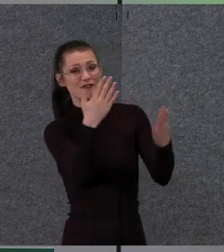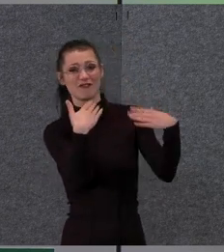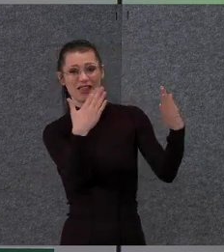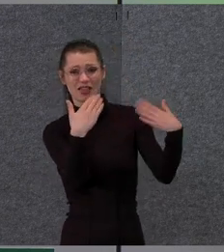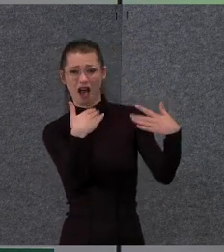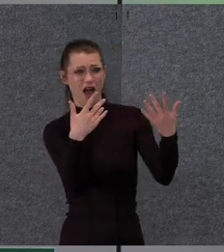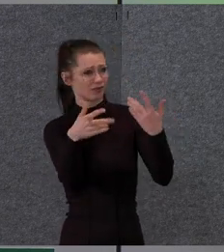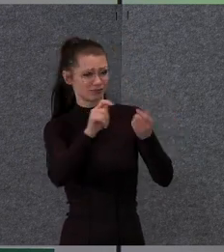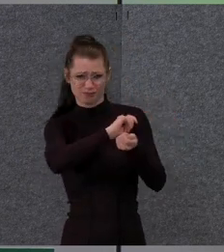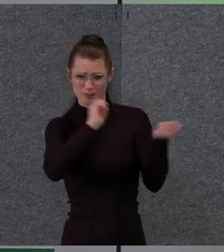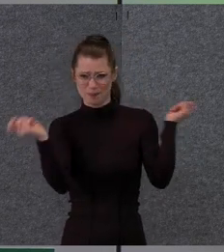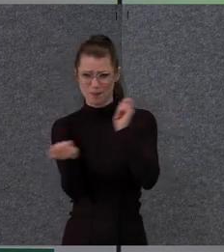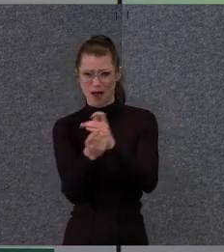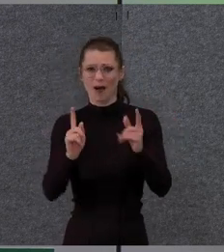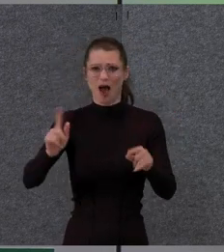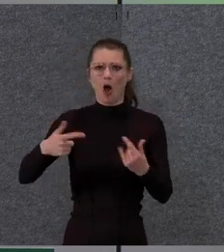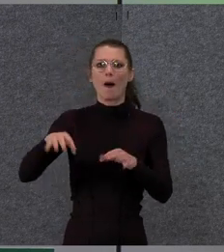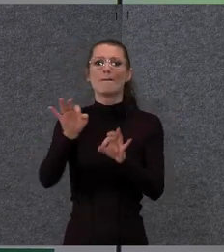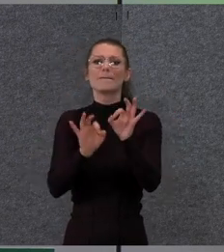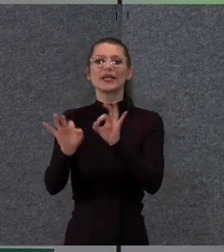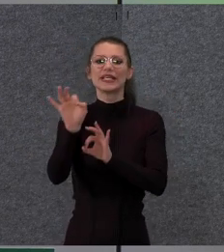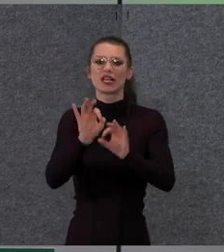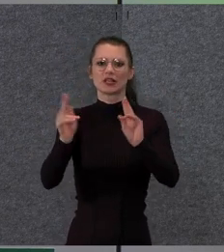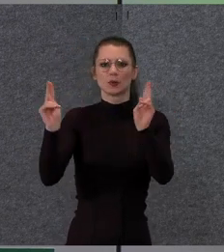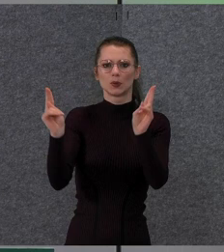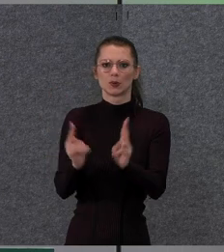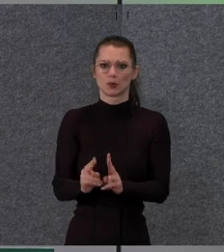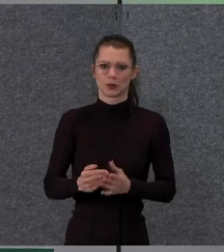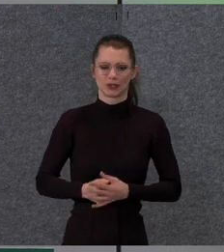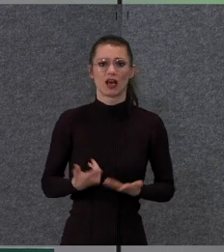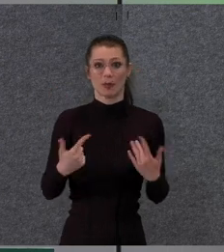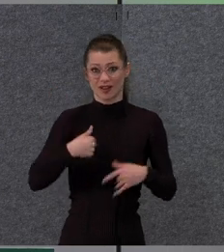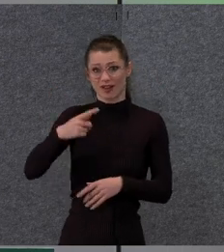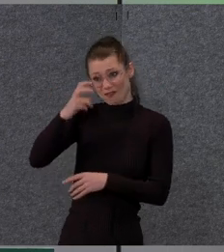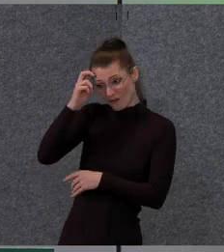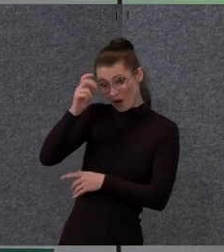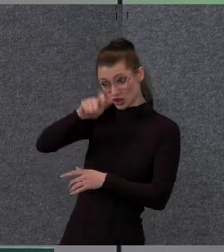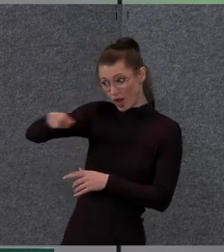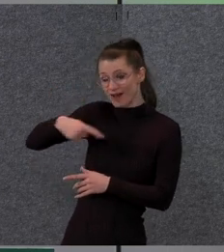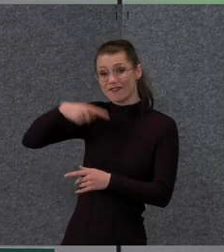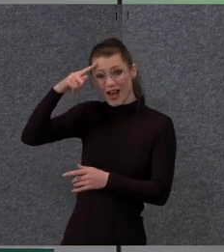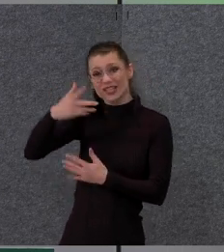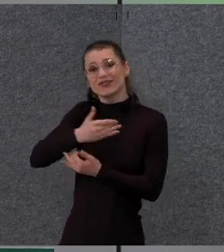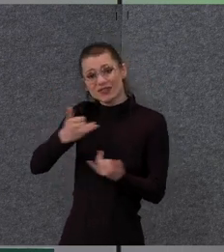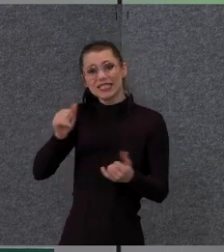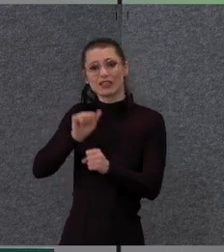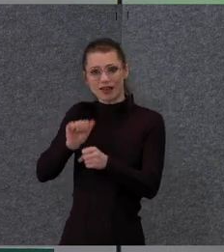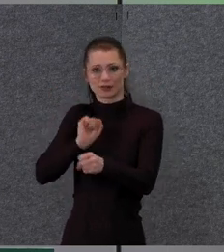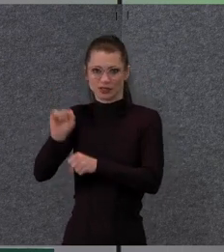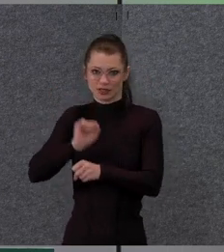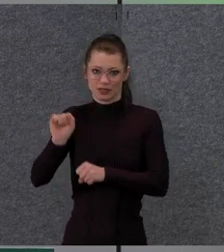summen. Aber dank Forschung wissen wir, was wir dagegen tun können. Wir brauchen diese Erkenntnisse, um die